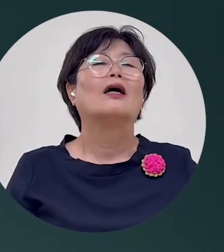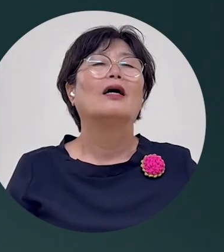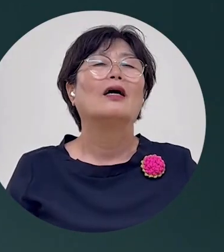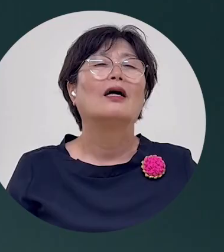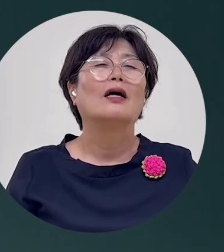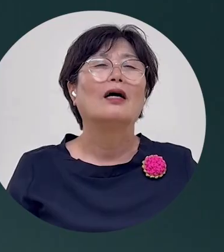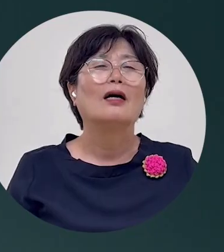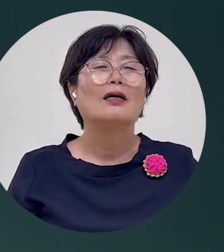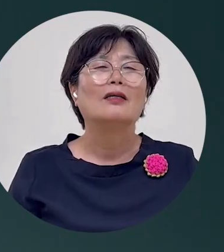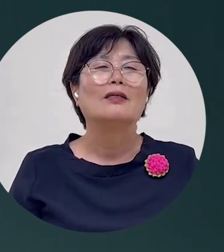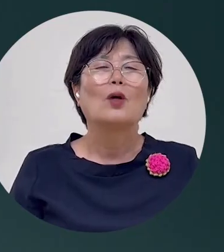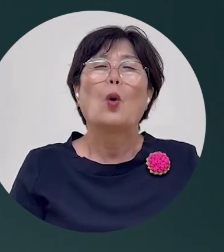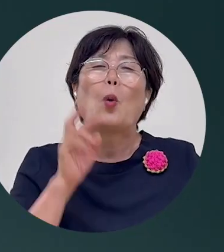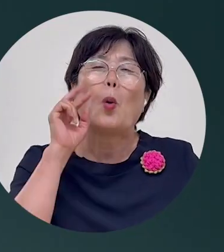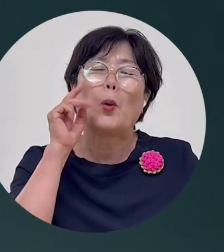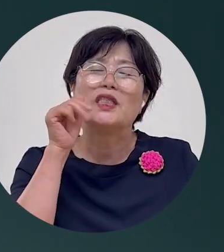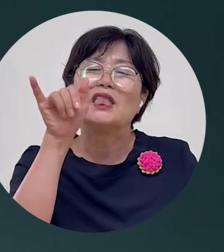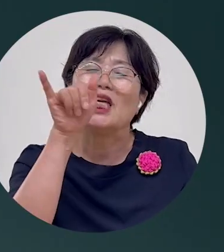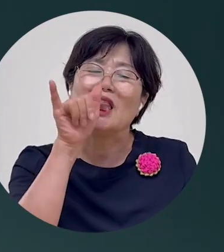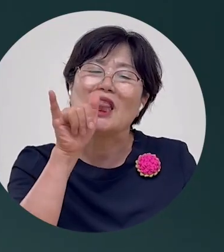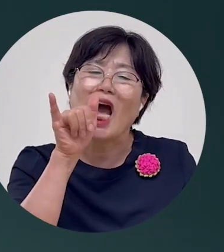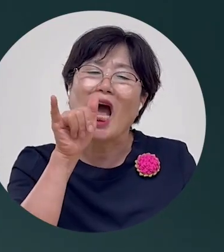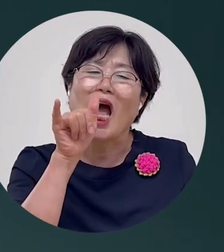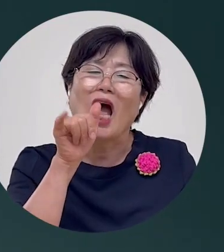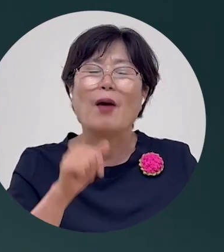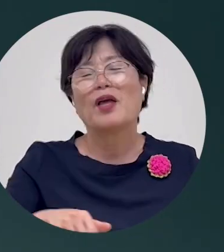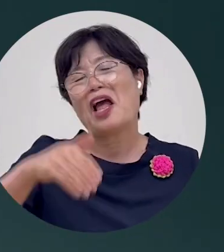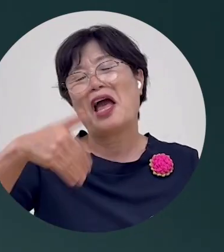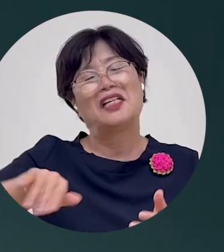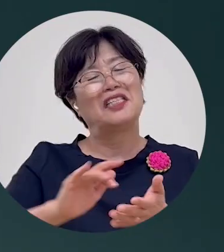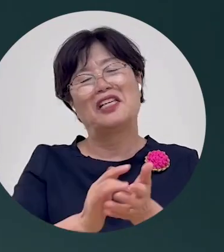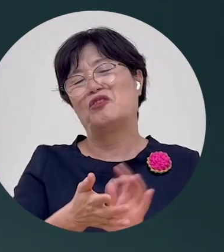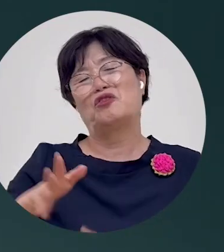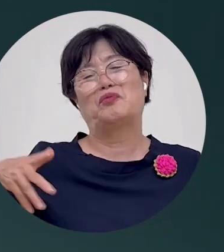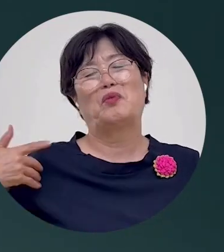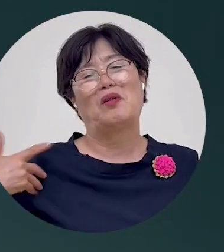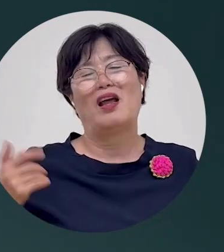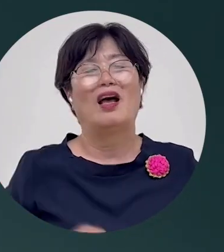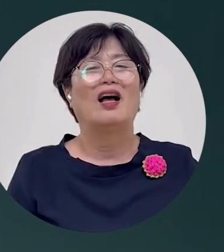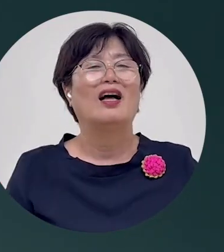혹시 있다고 하신 분들은 아직 예수님을 모르는 분들입니다.